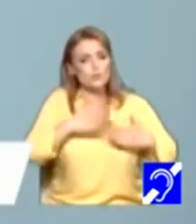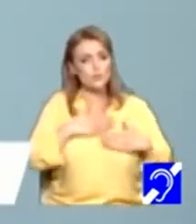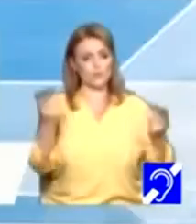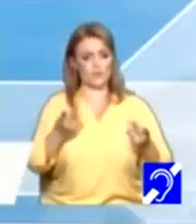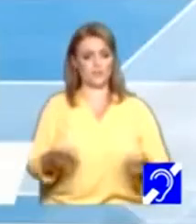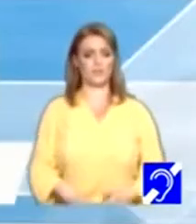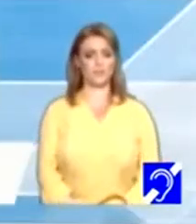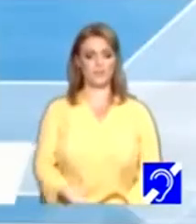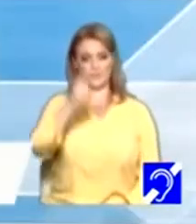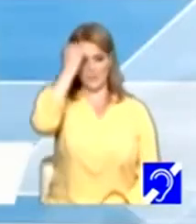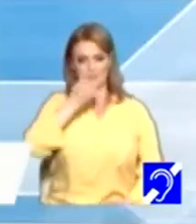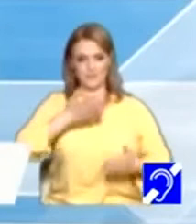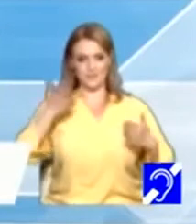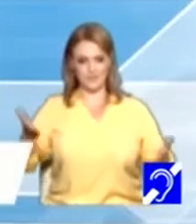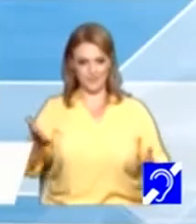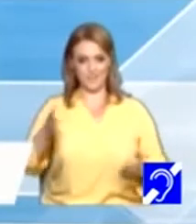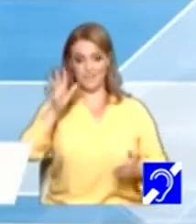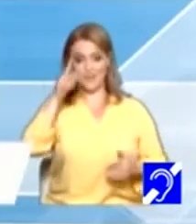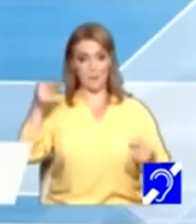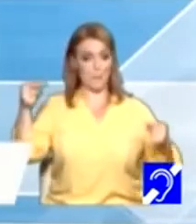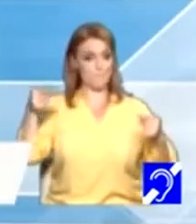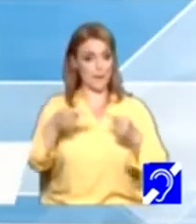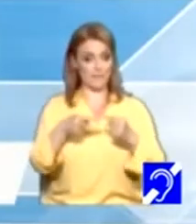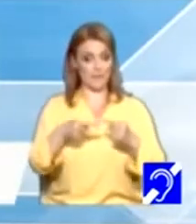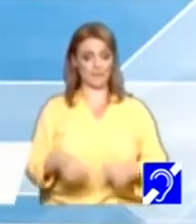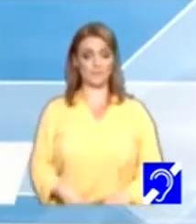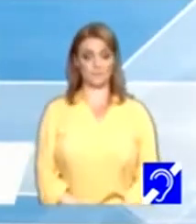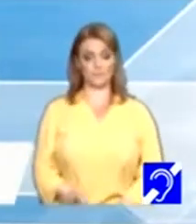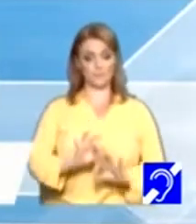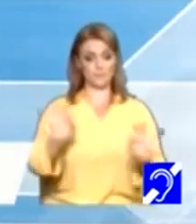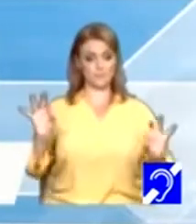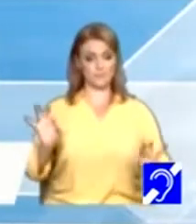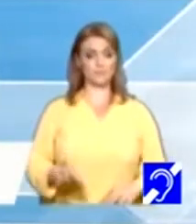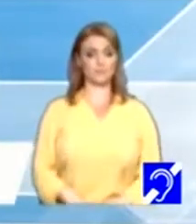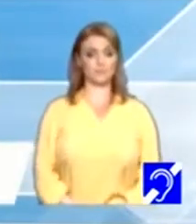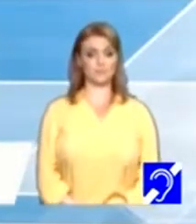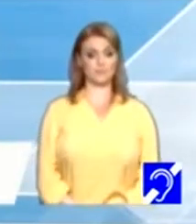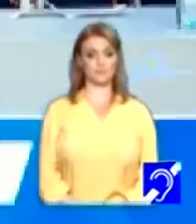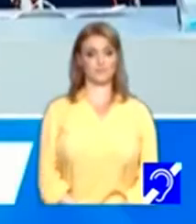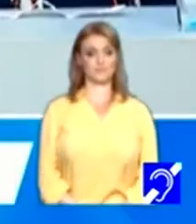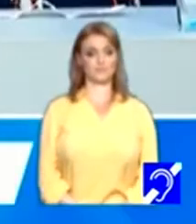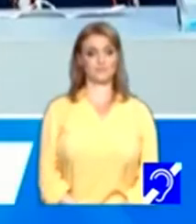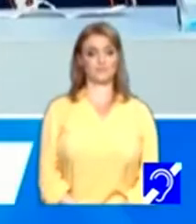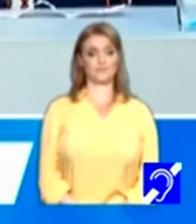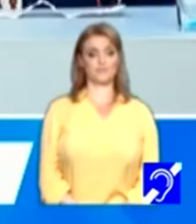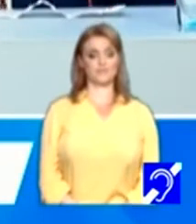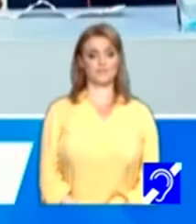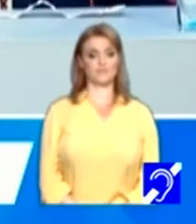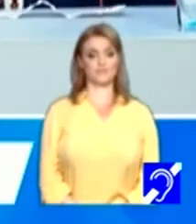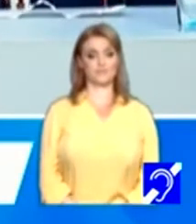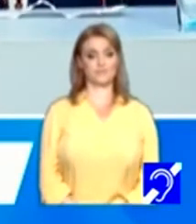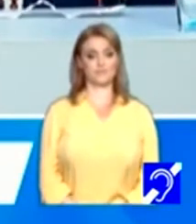dragoste. Mulțumesc, din nou v-ați încadrat perfect. Cine îndrăznește, domnul Țurcanu sau domnul Cujbă,